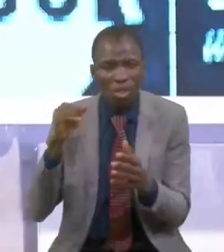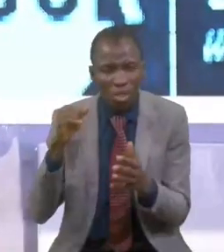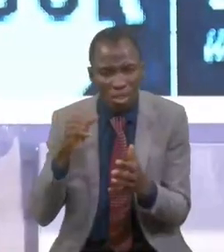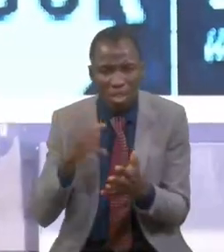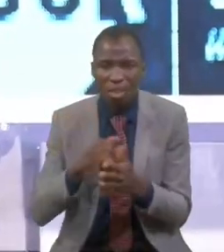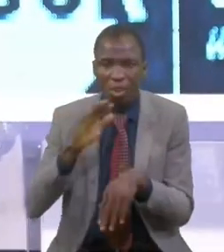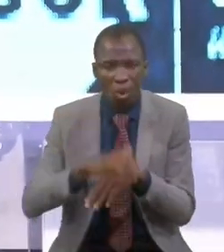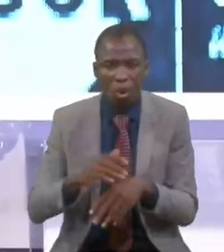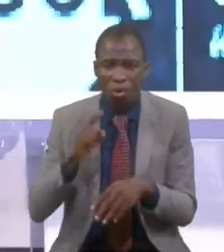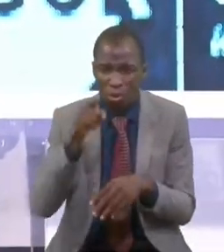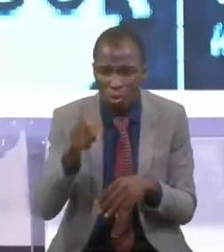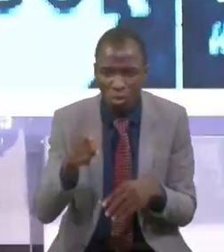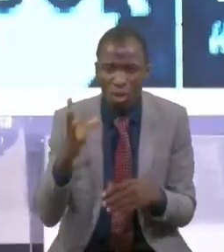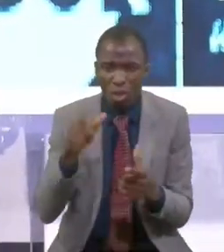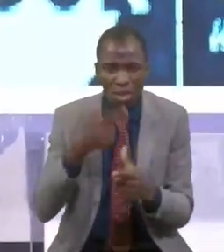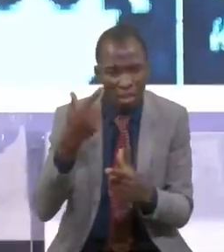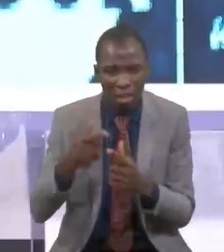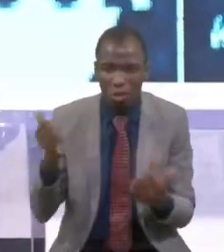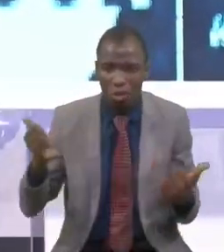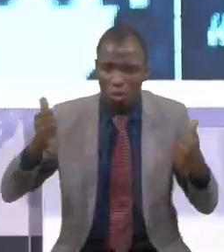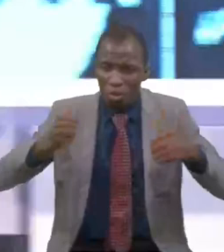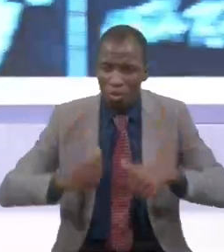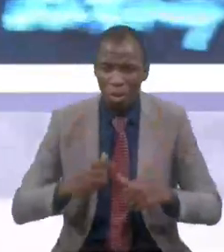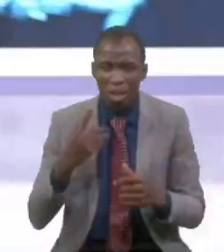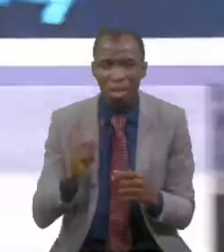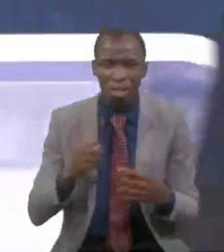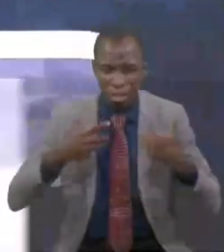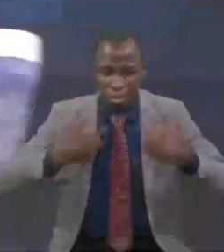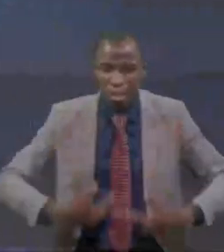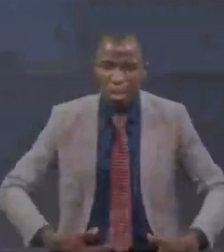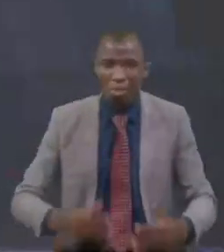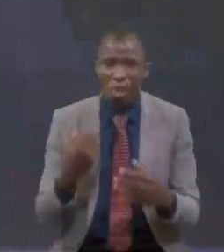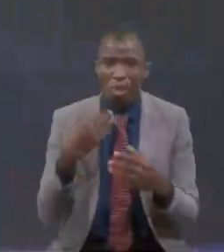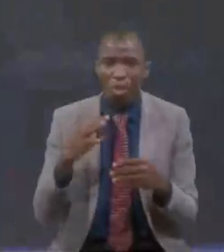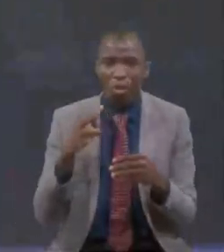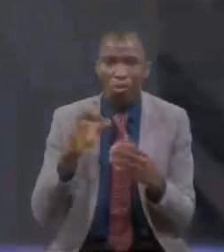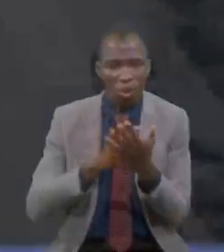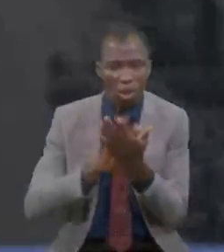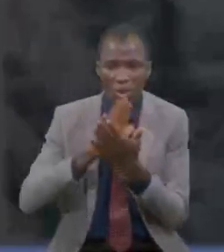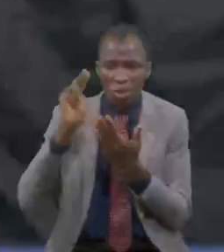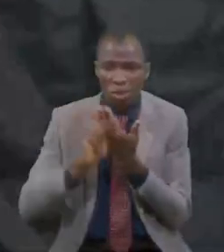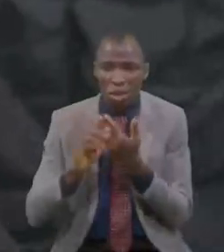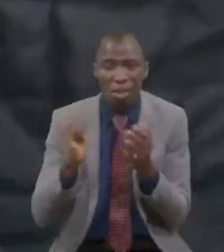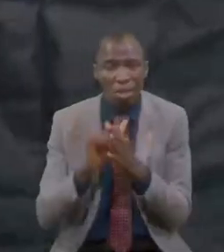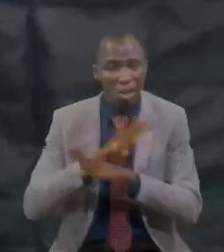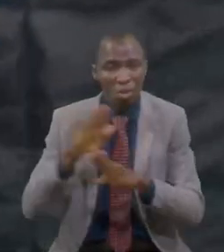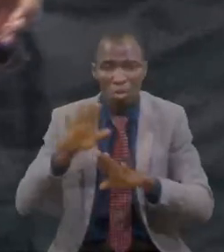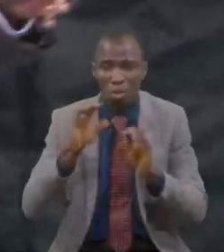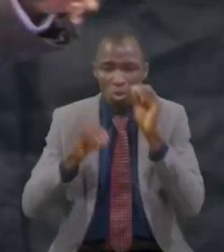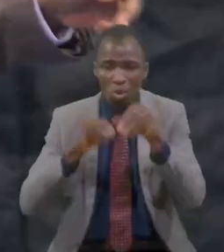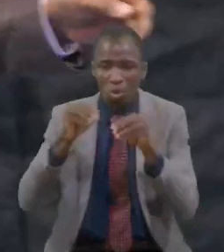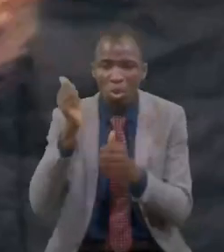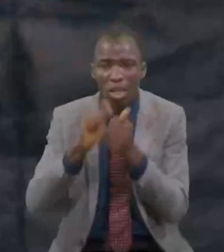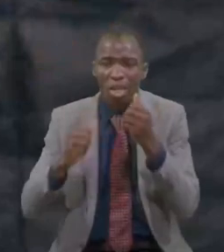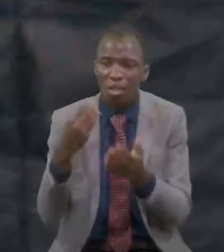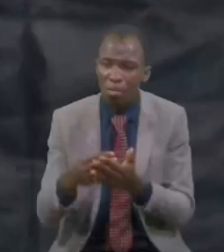et vous vous revertez de cette justice comme un un